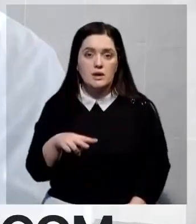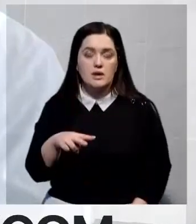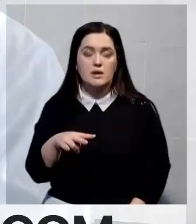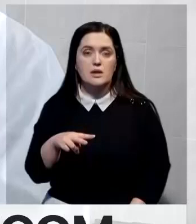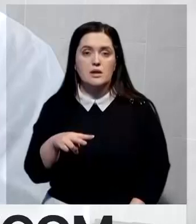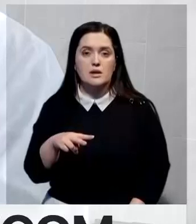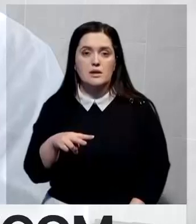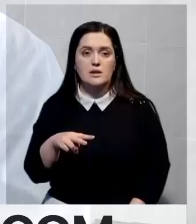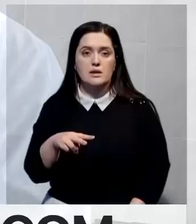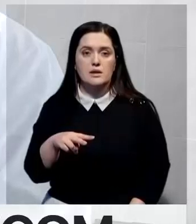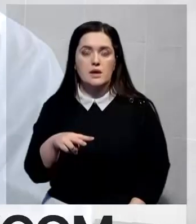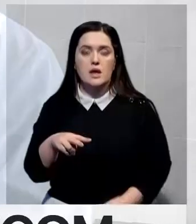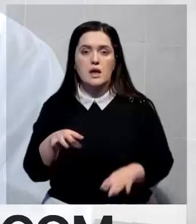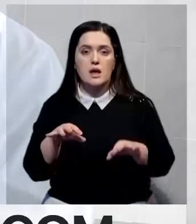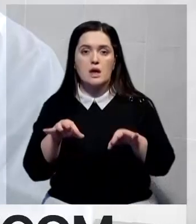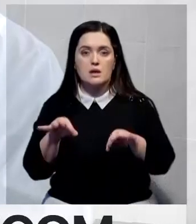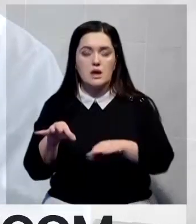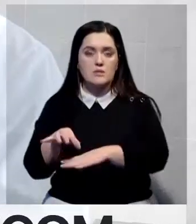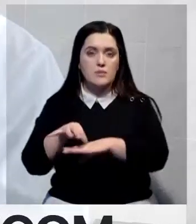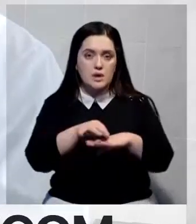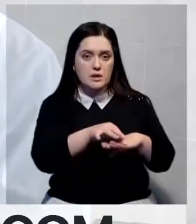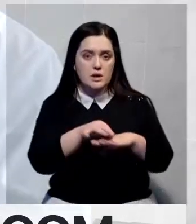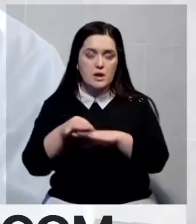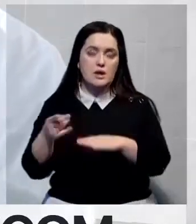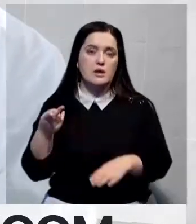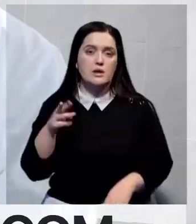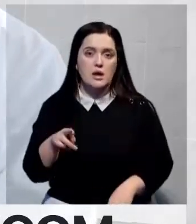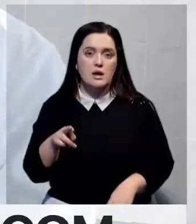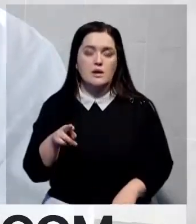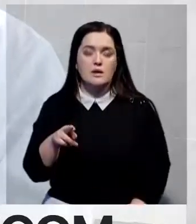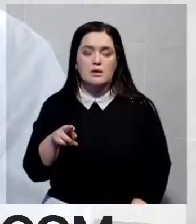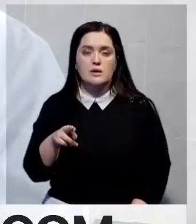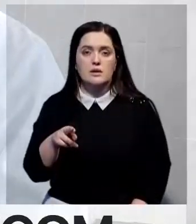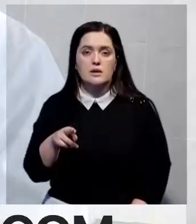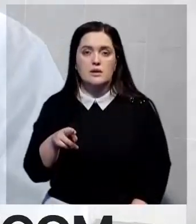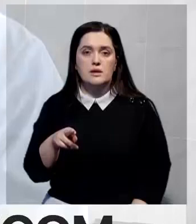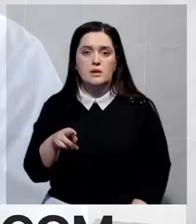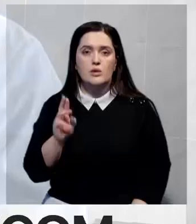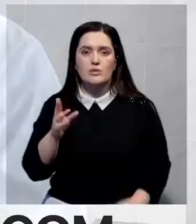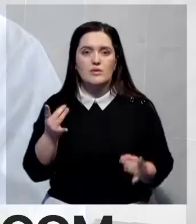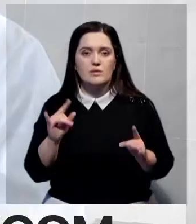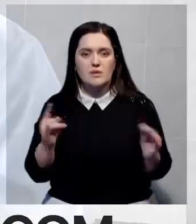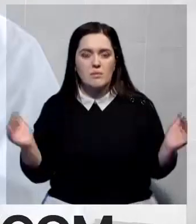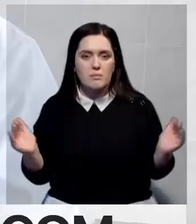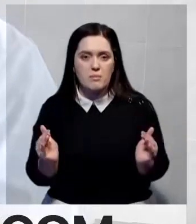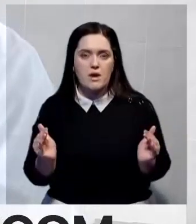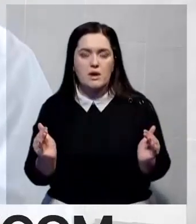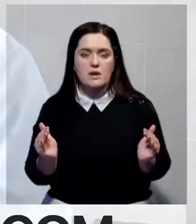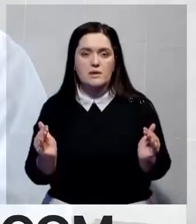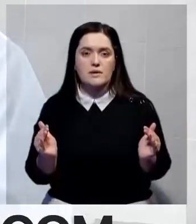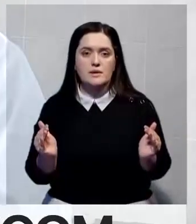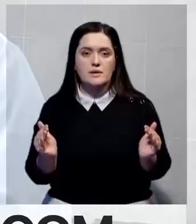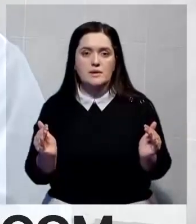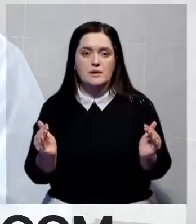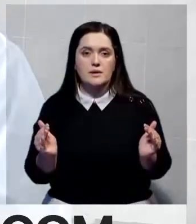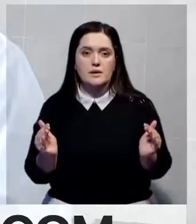вентиляция легких, транспортный КВС для перевозки новорожденных, которые в тяжелом состоянии,